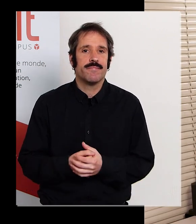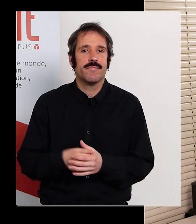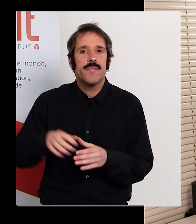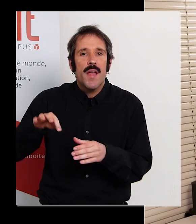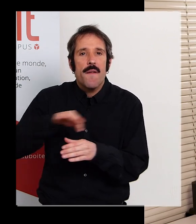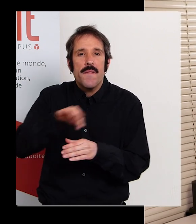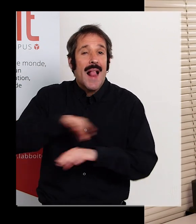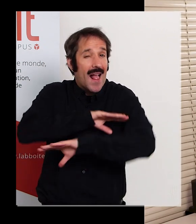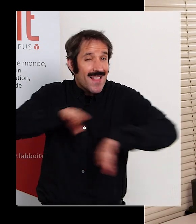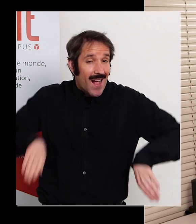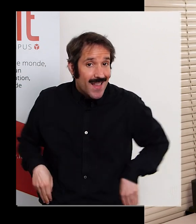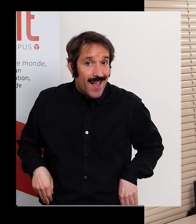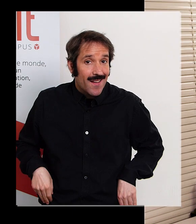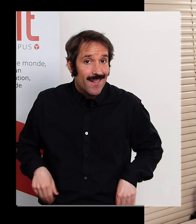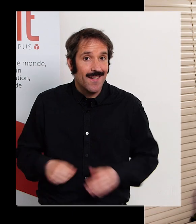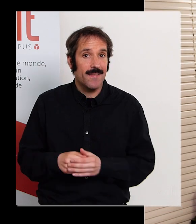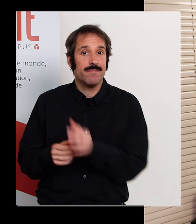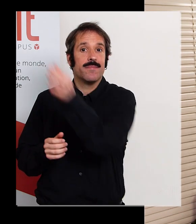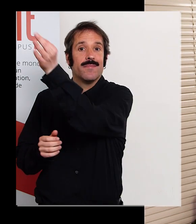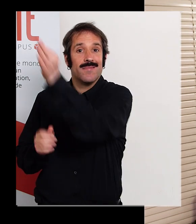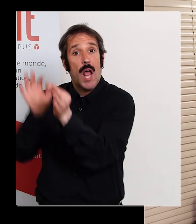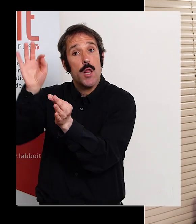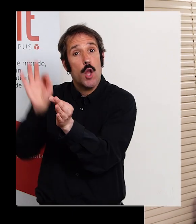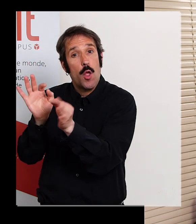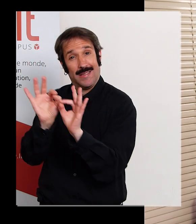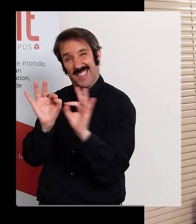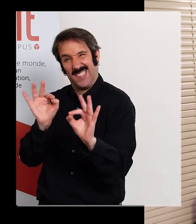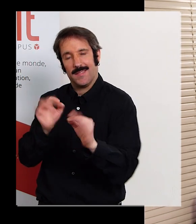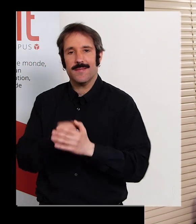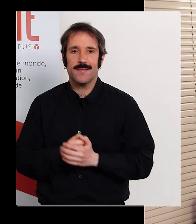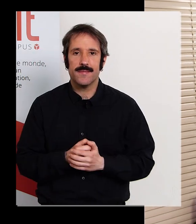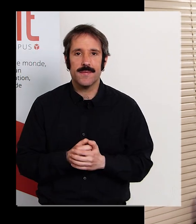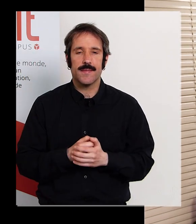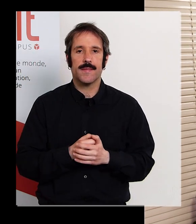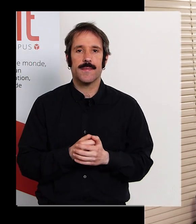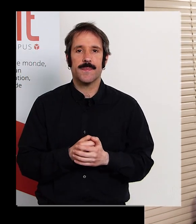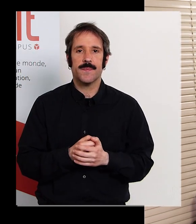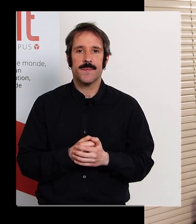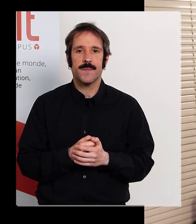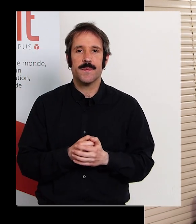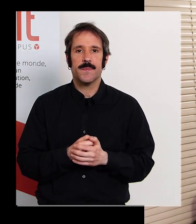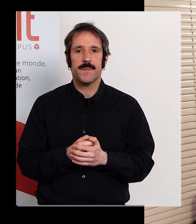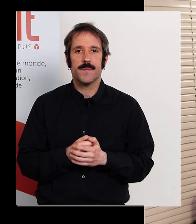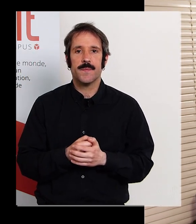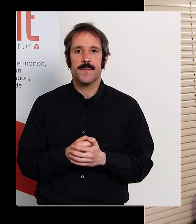prendre le fil de la dernière bobine, l'emmener vers le tendeur, puis